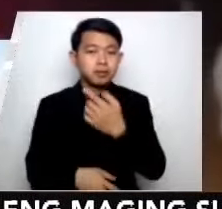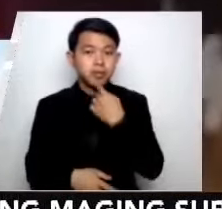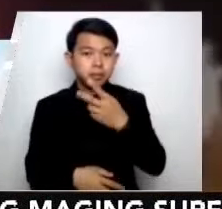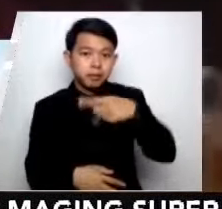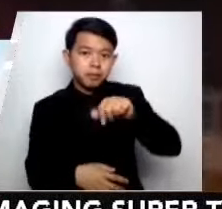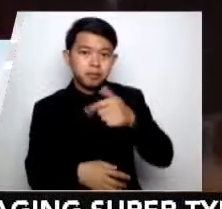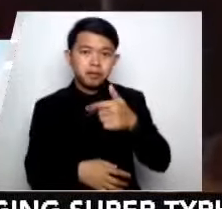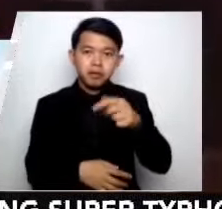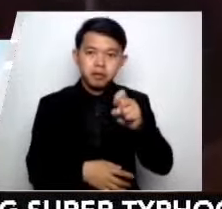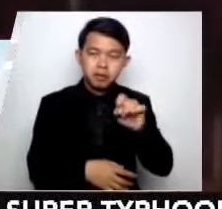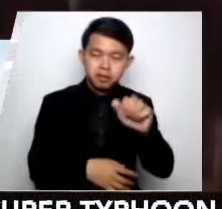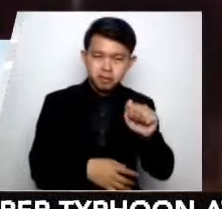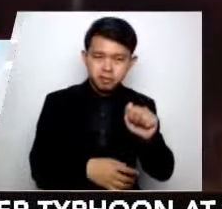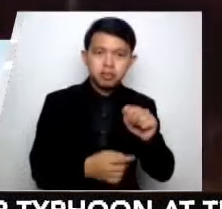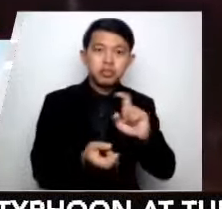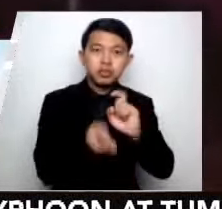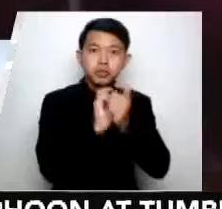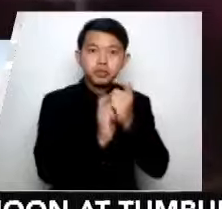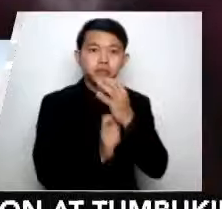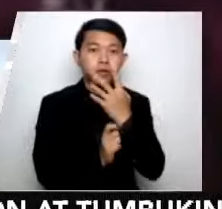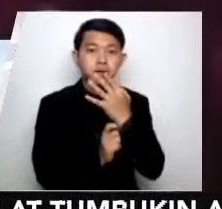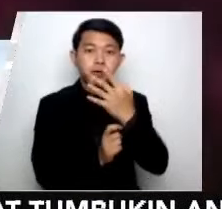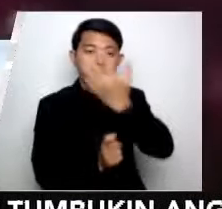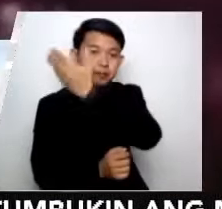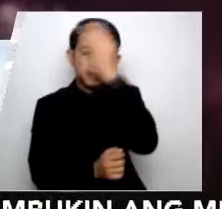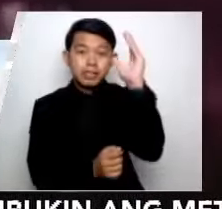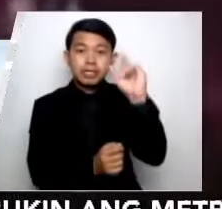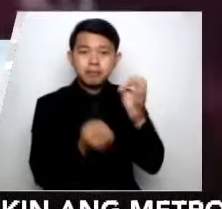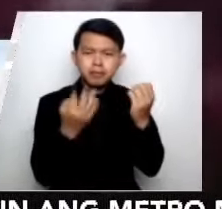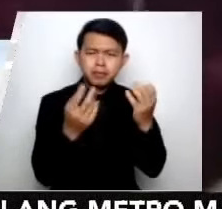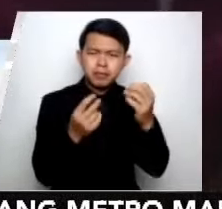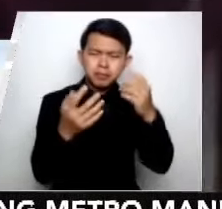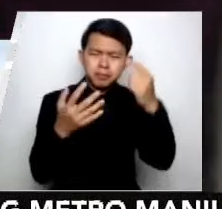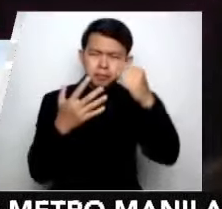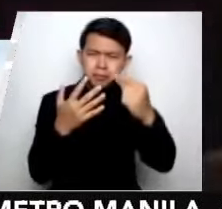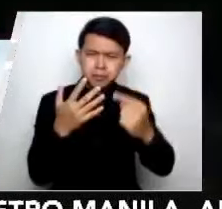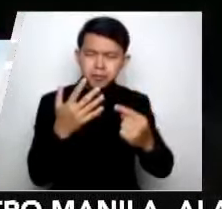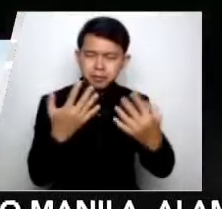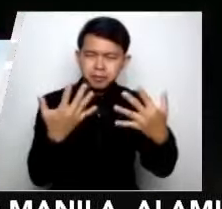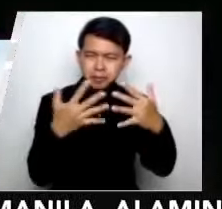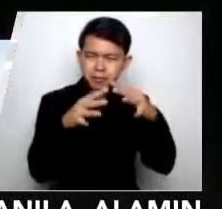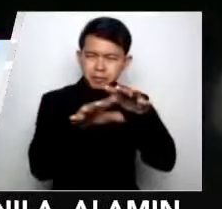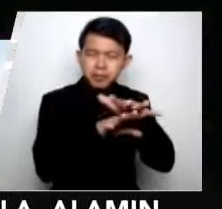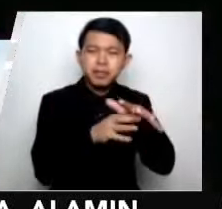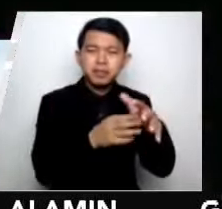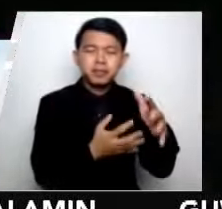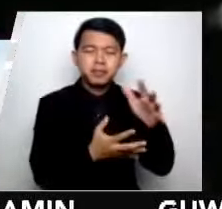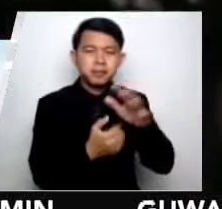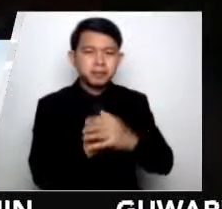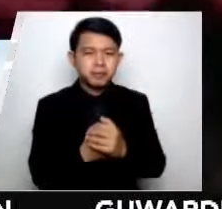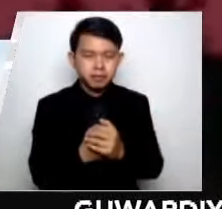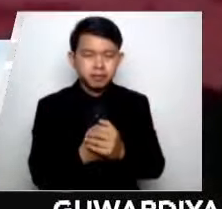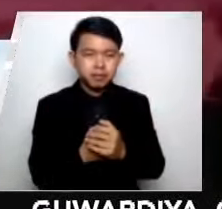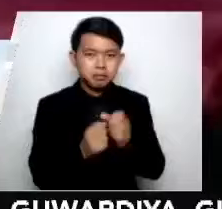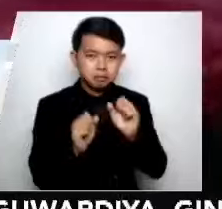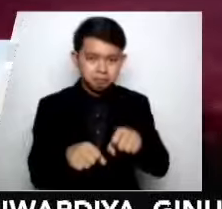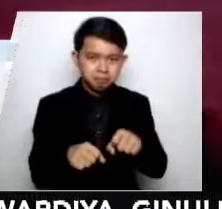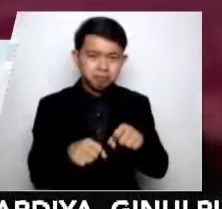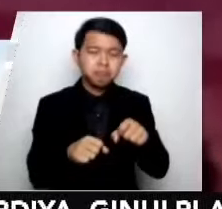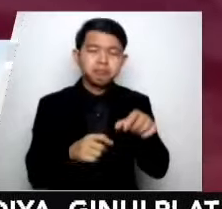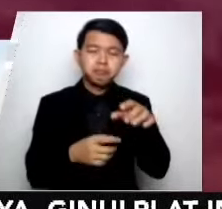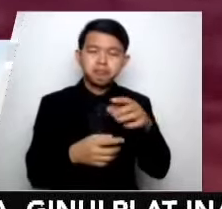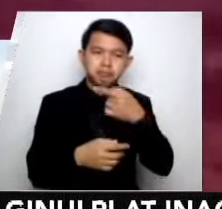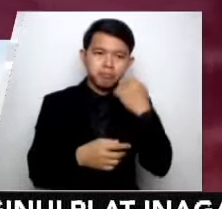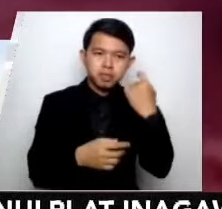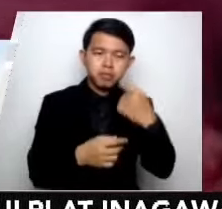dami ng mga maliliit na particles sa himpapawid. Ayon sa mga eksperto, may kinalaman ito sa scattering o pagkalat ng liwanag